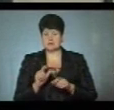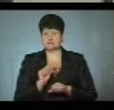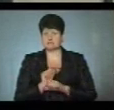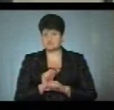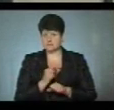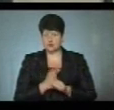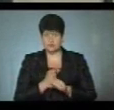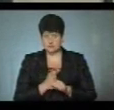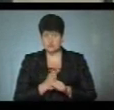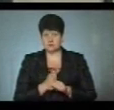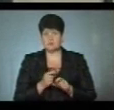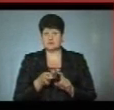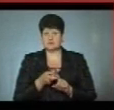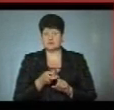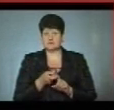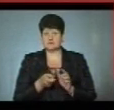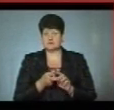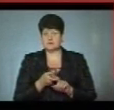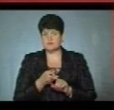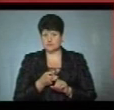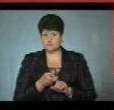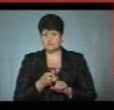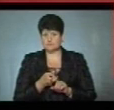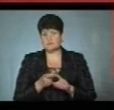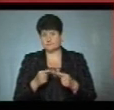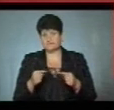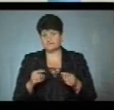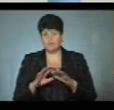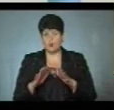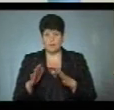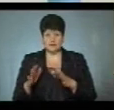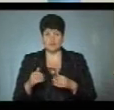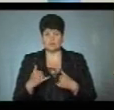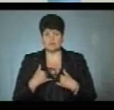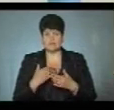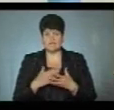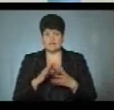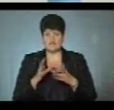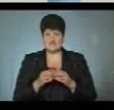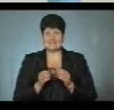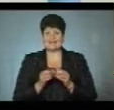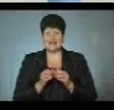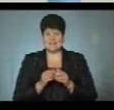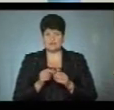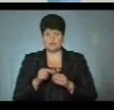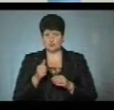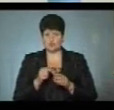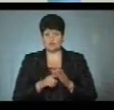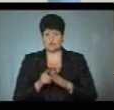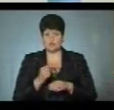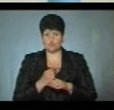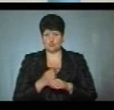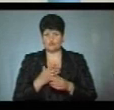з недобором дітей там певними моментами. І в нас є всіх 10, але цього року розпочне свою